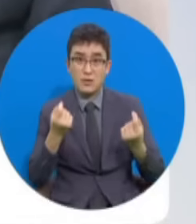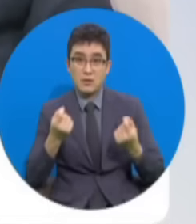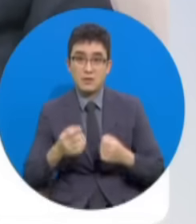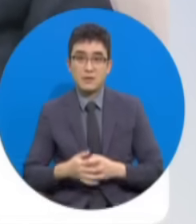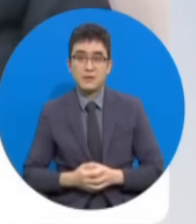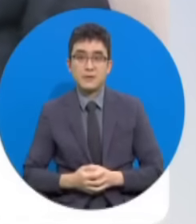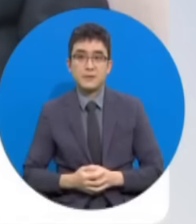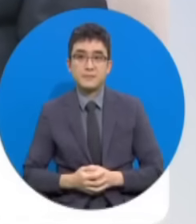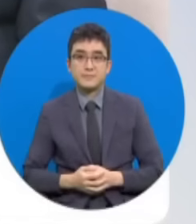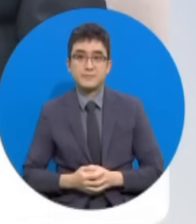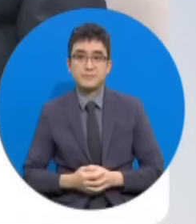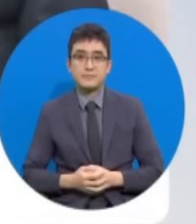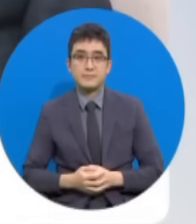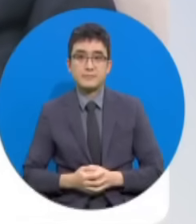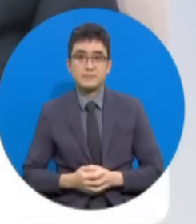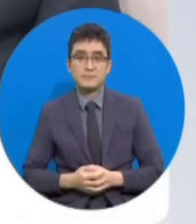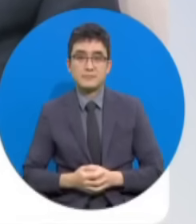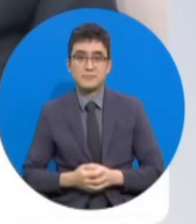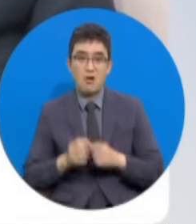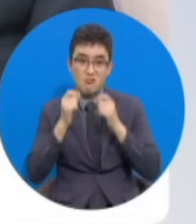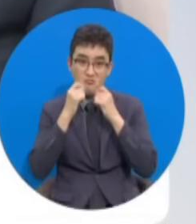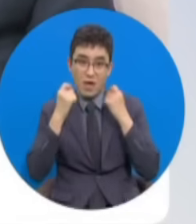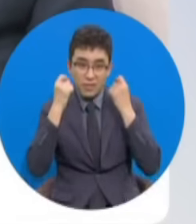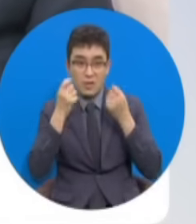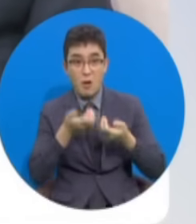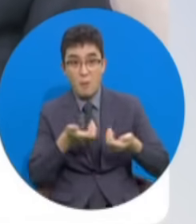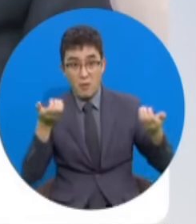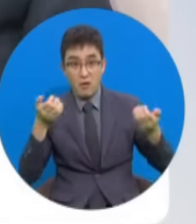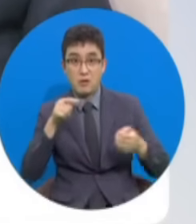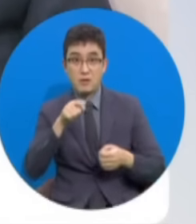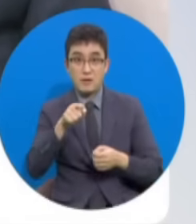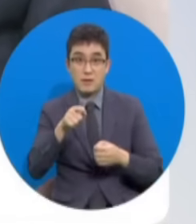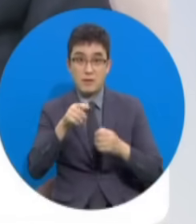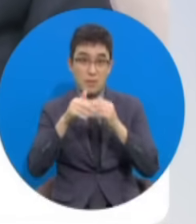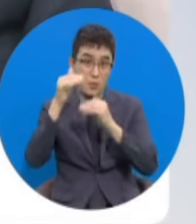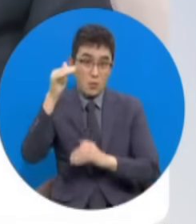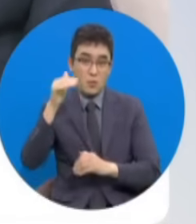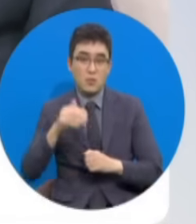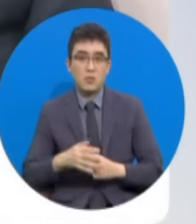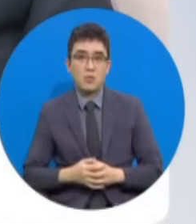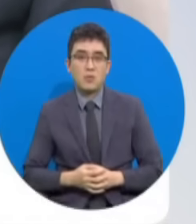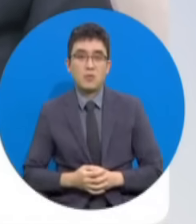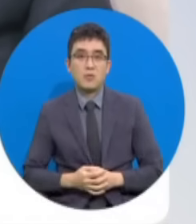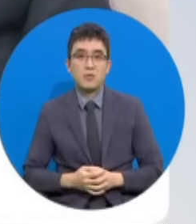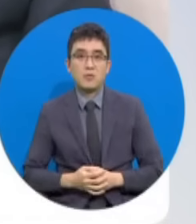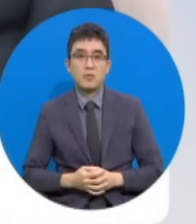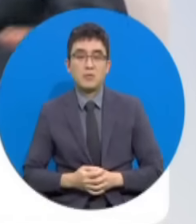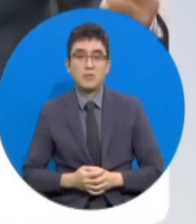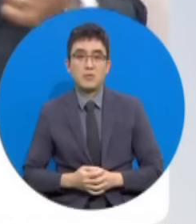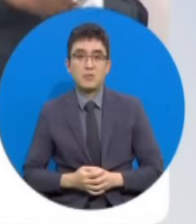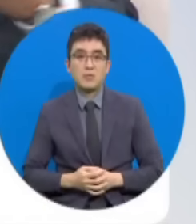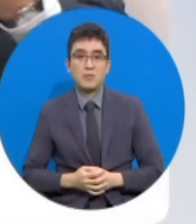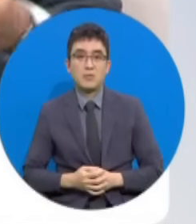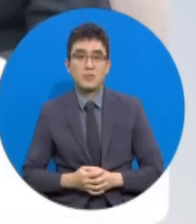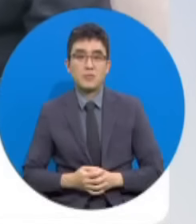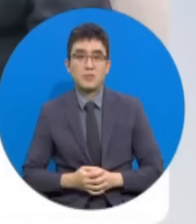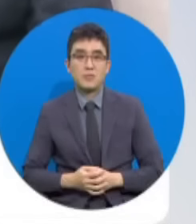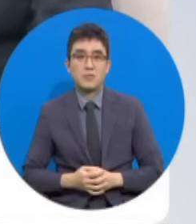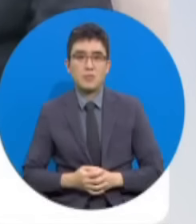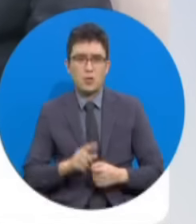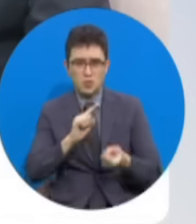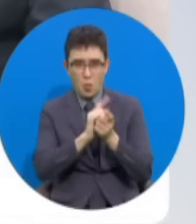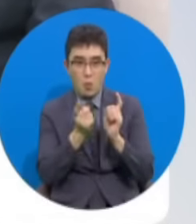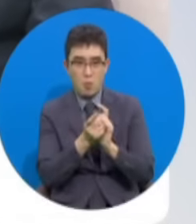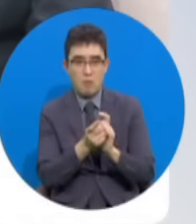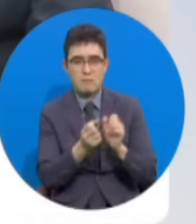유쾌한 결별의 그 내용 자체가 너무 이렇게 그